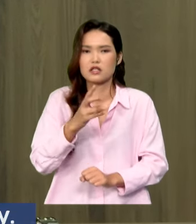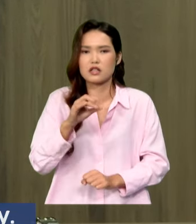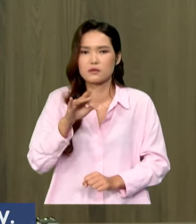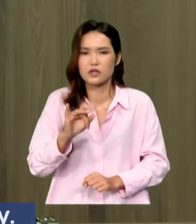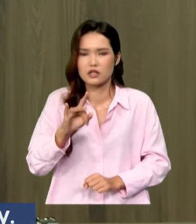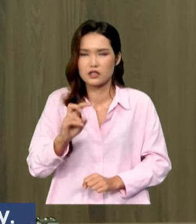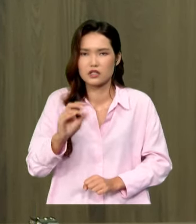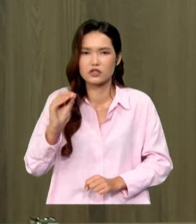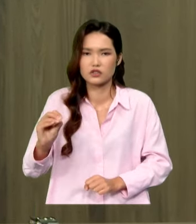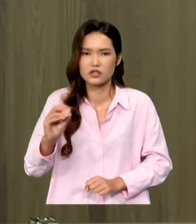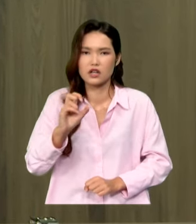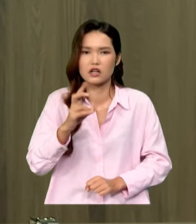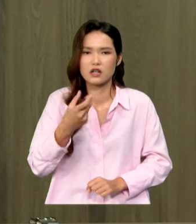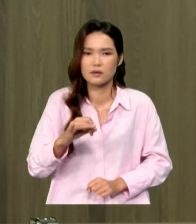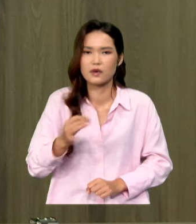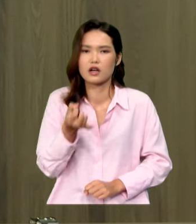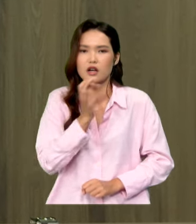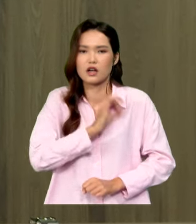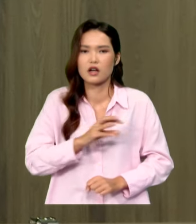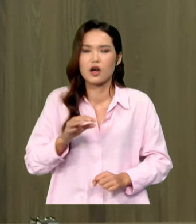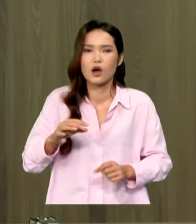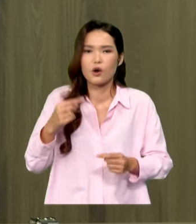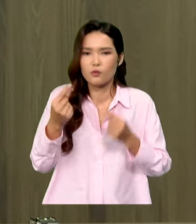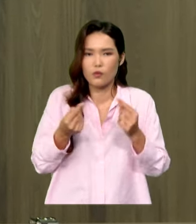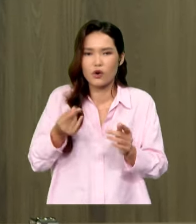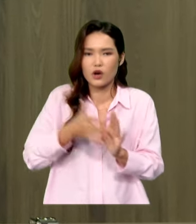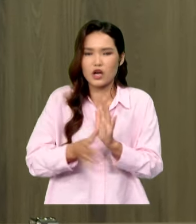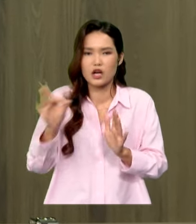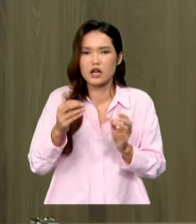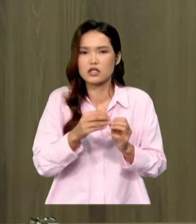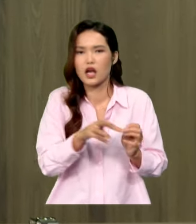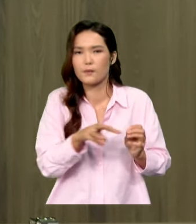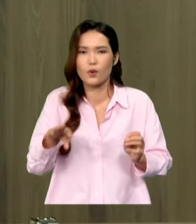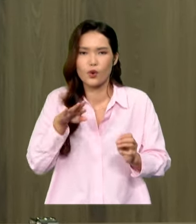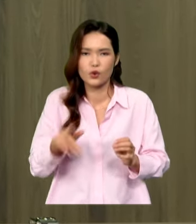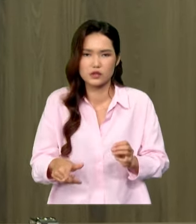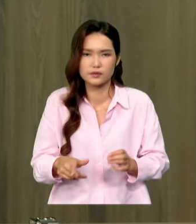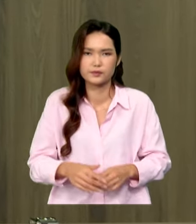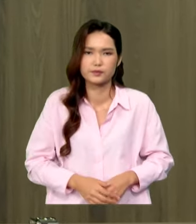Кадировича компенсацию морального вреда в размере 10 миллионов тенге.